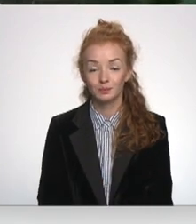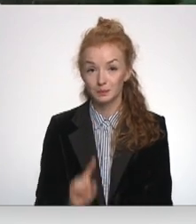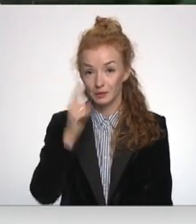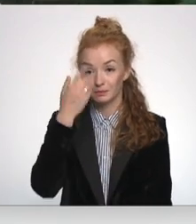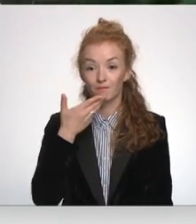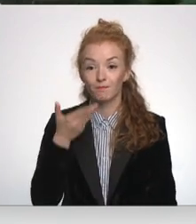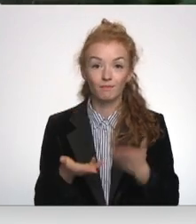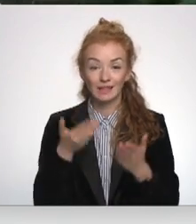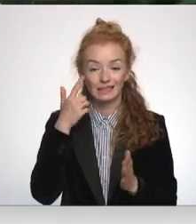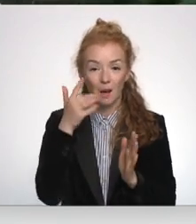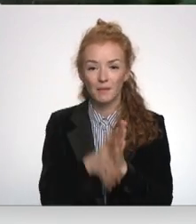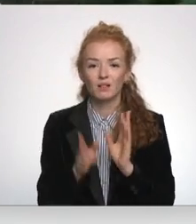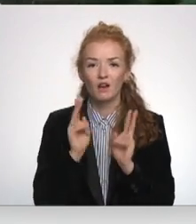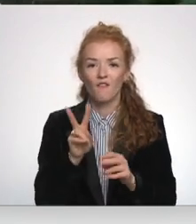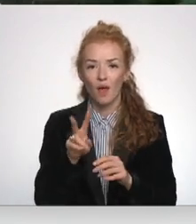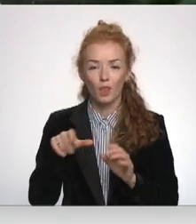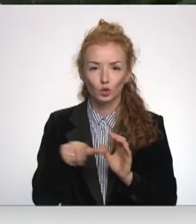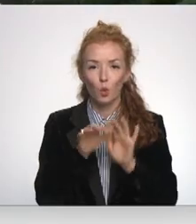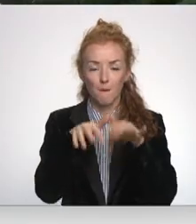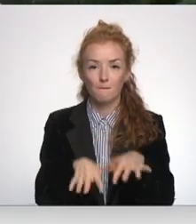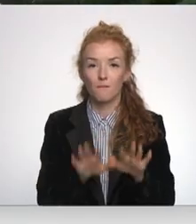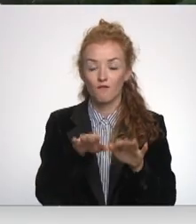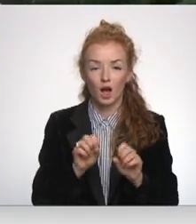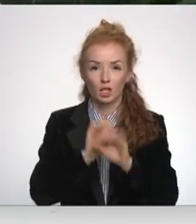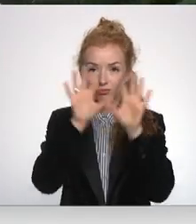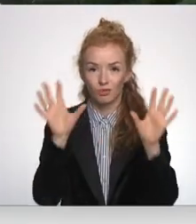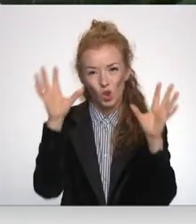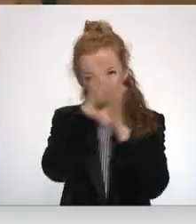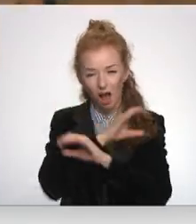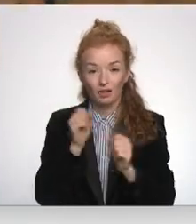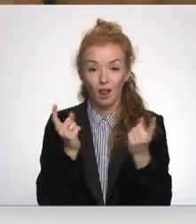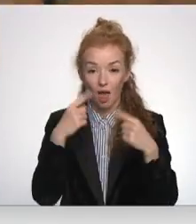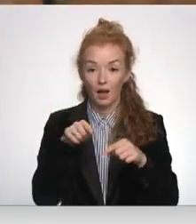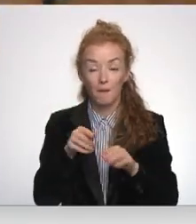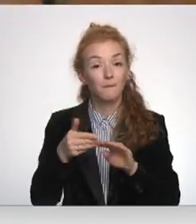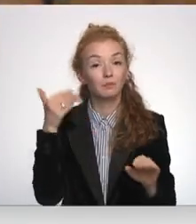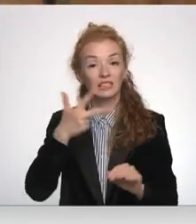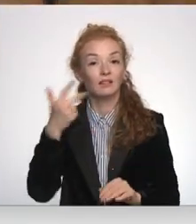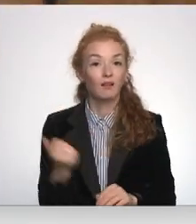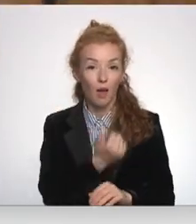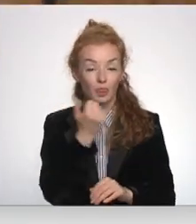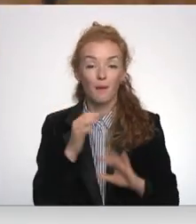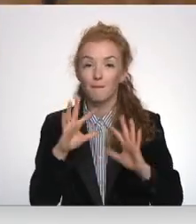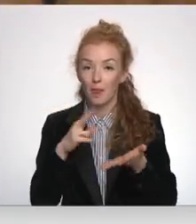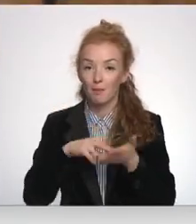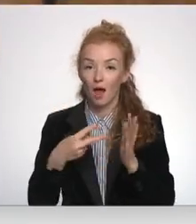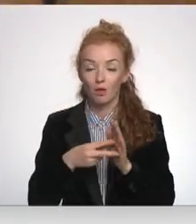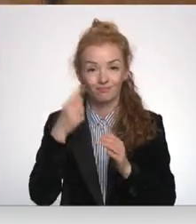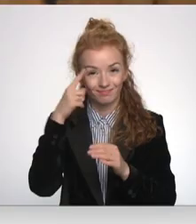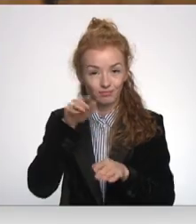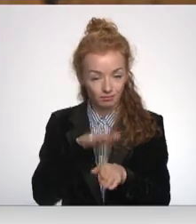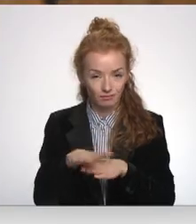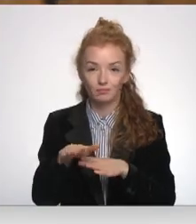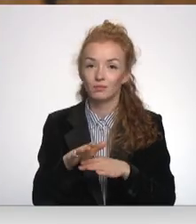Pirmie mēģinājumi saprast, kā ventas rumbu varētu izgaismot arī diennakts tumšajā laikā, bija pirms 3 gadiem, bet ieceres īstenošana